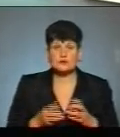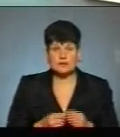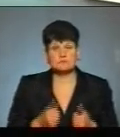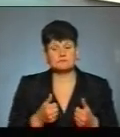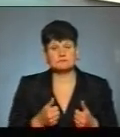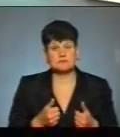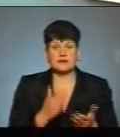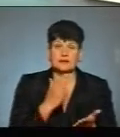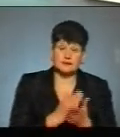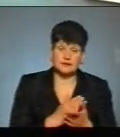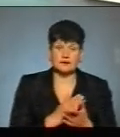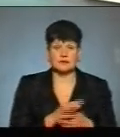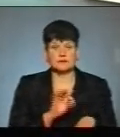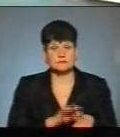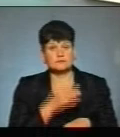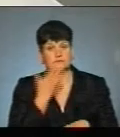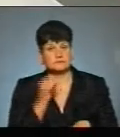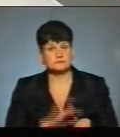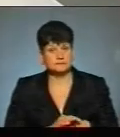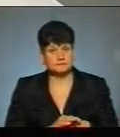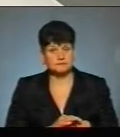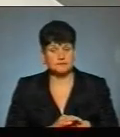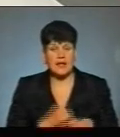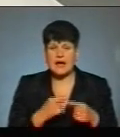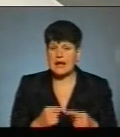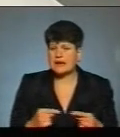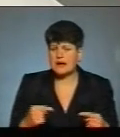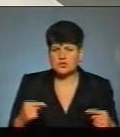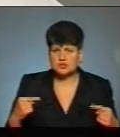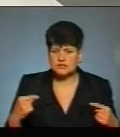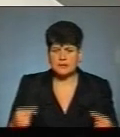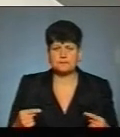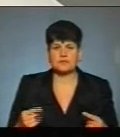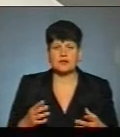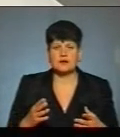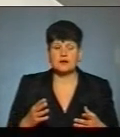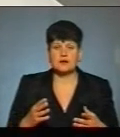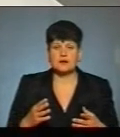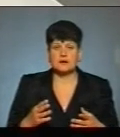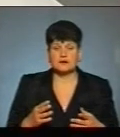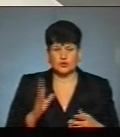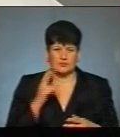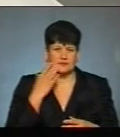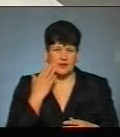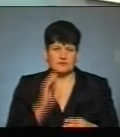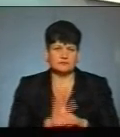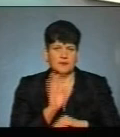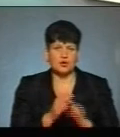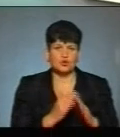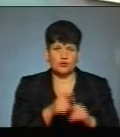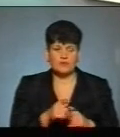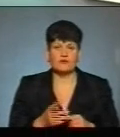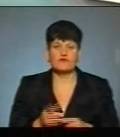позитивний COVID-19, чи не позитивний. Решту пацієнтів з легким перебігом відправляють додому. Тобто воно реально в Європі